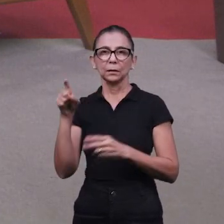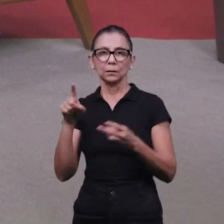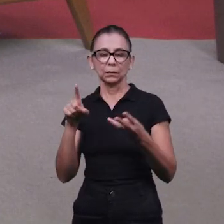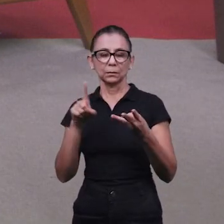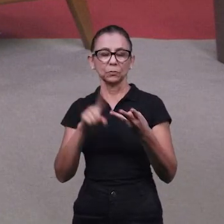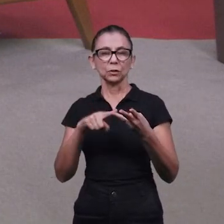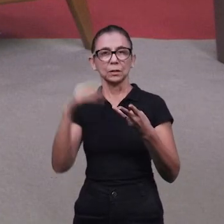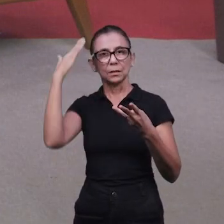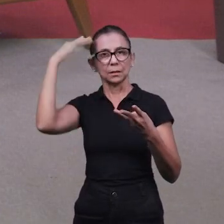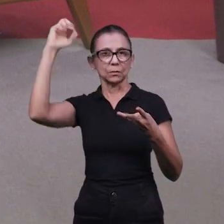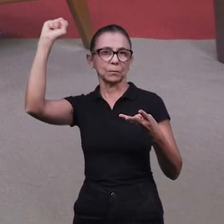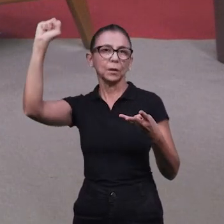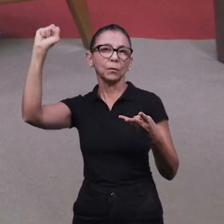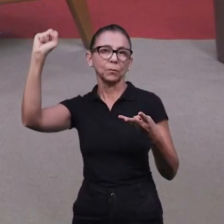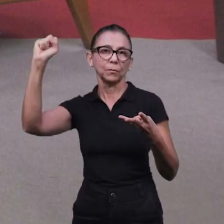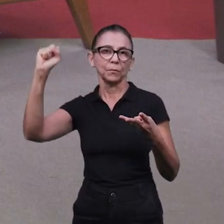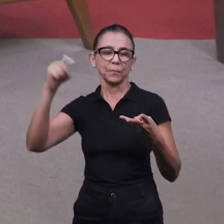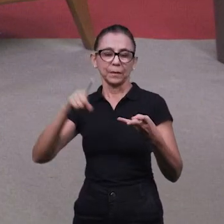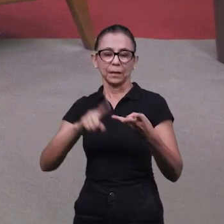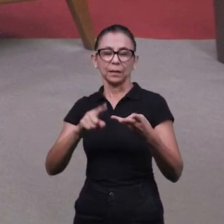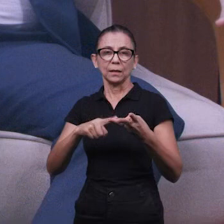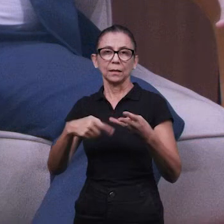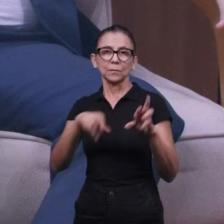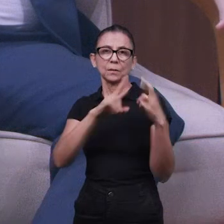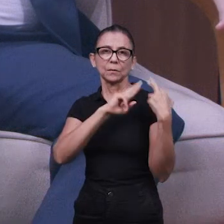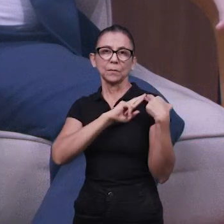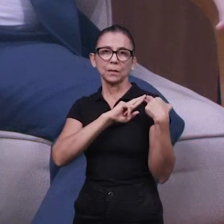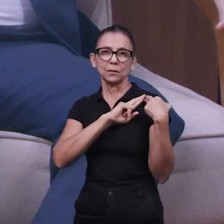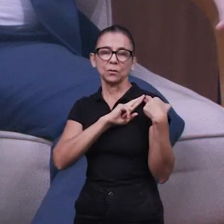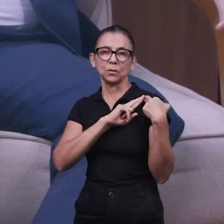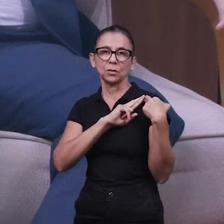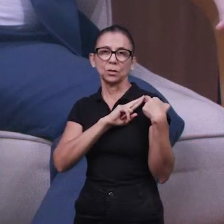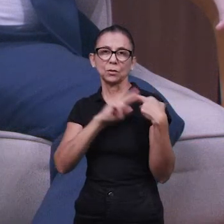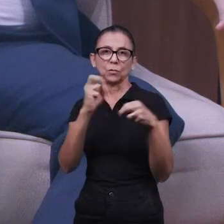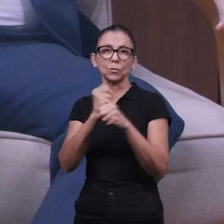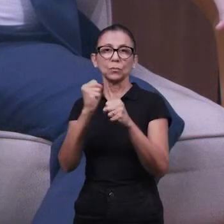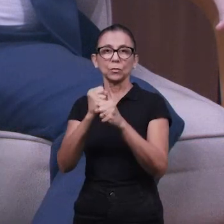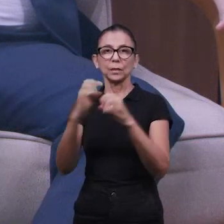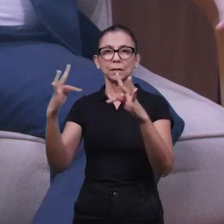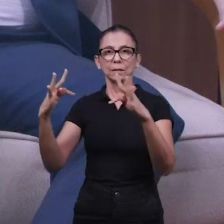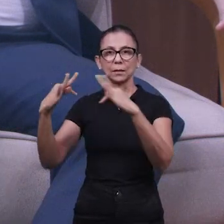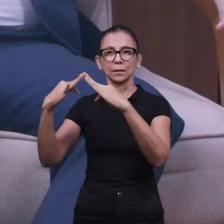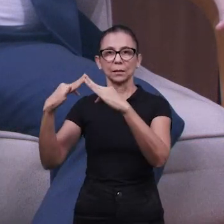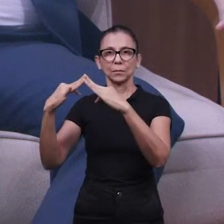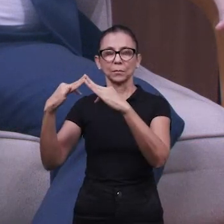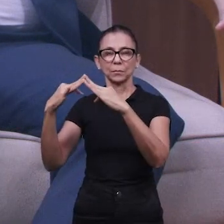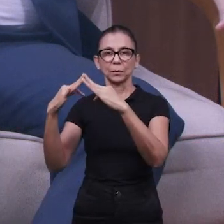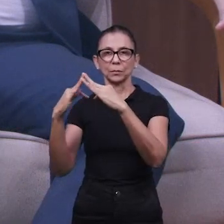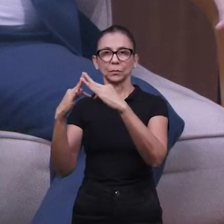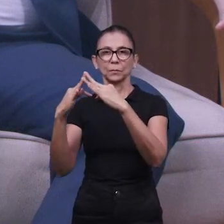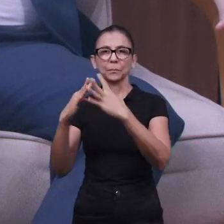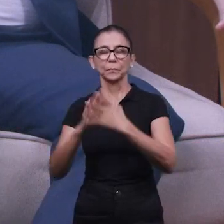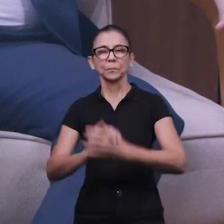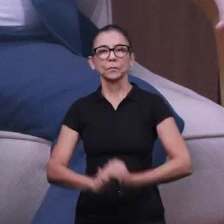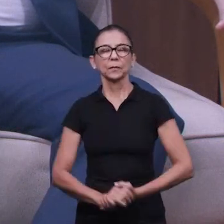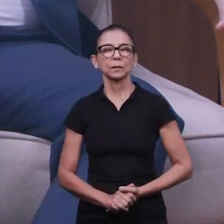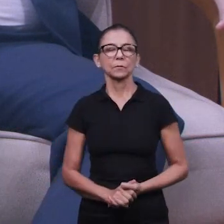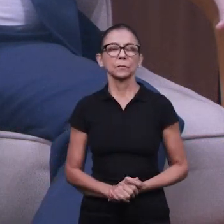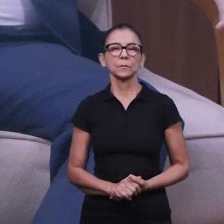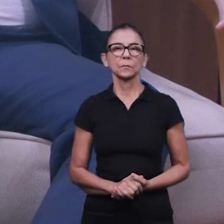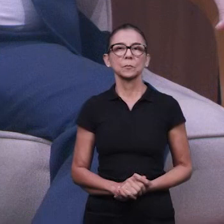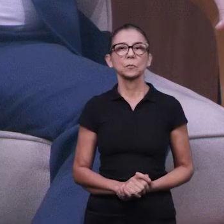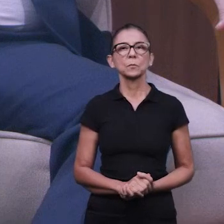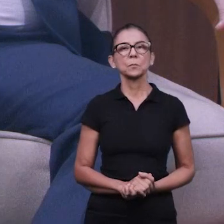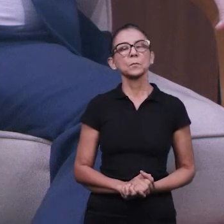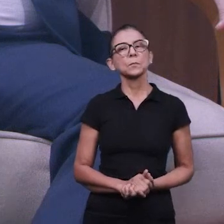que David, le père de Salomon, proposait devant Dieu à édifier. Et la Bible nous dit que